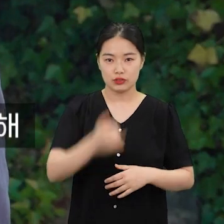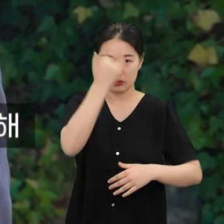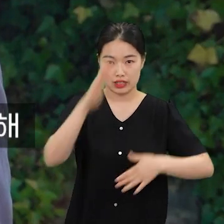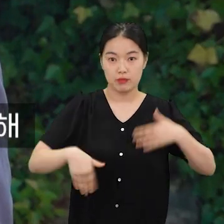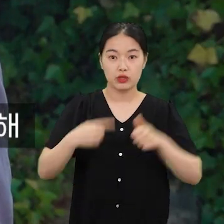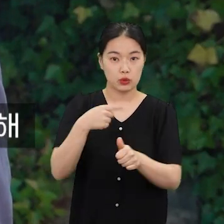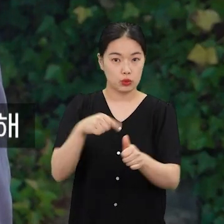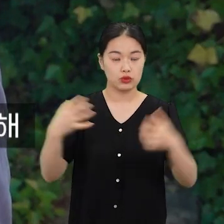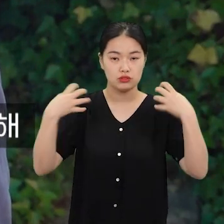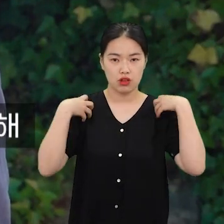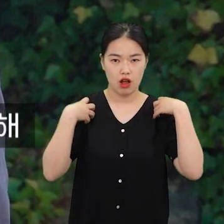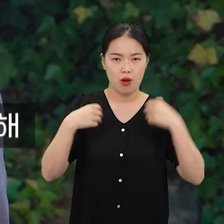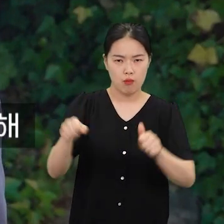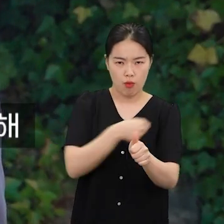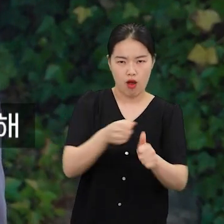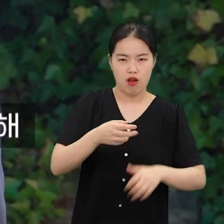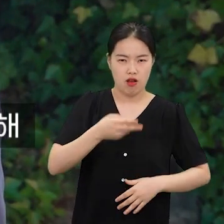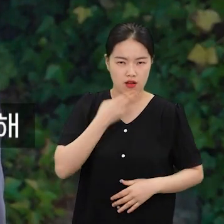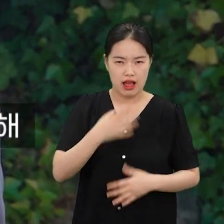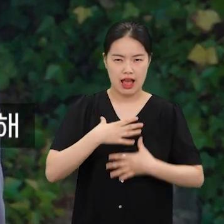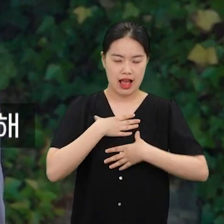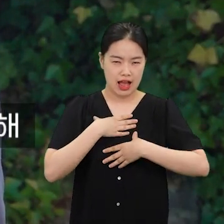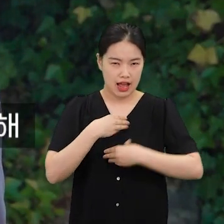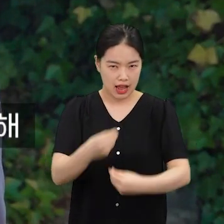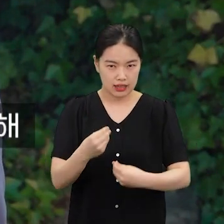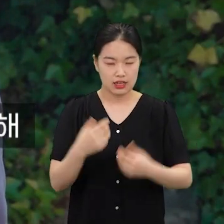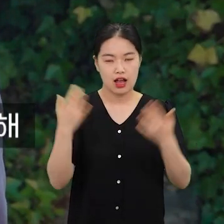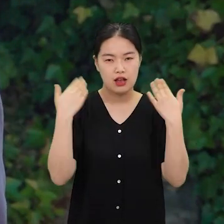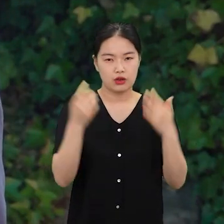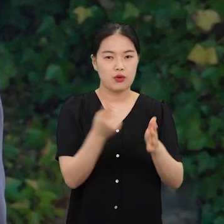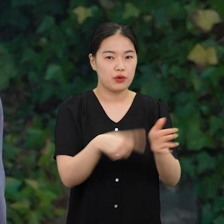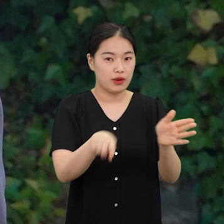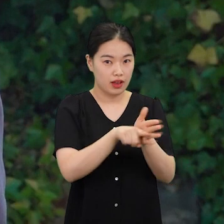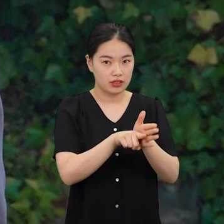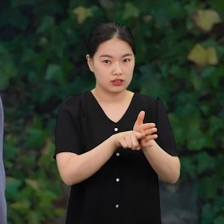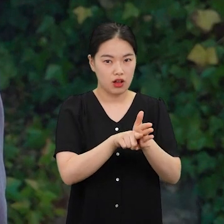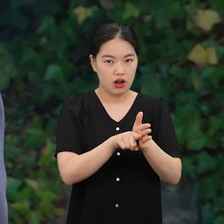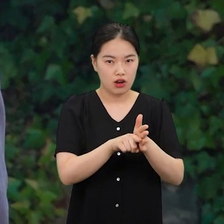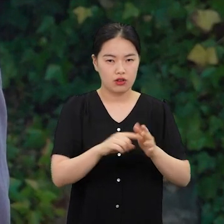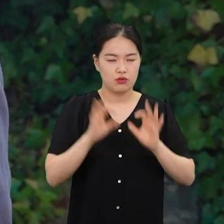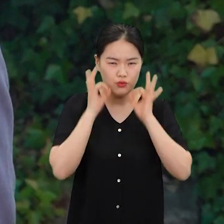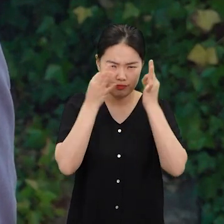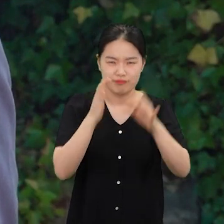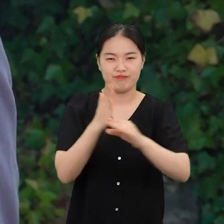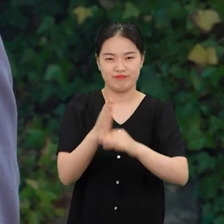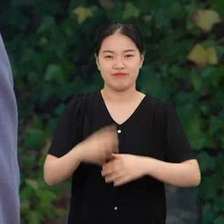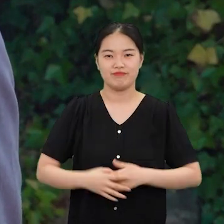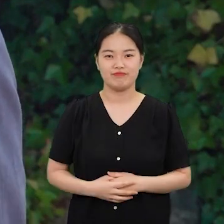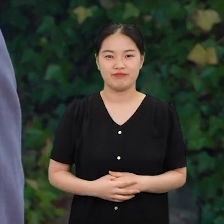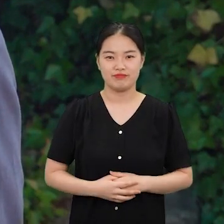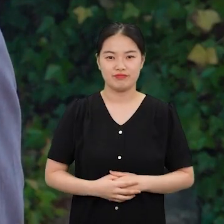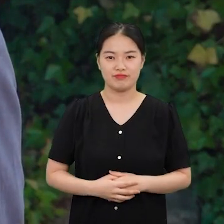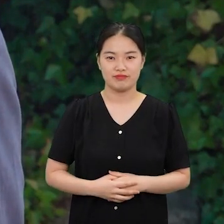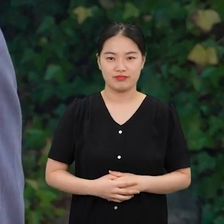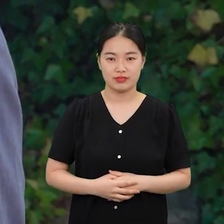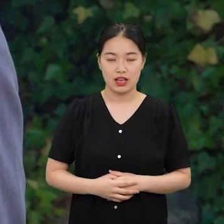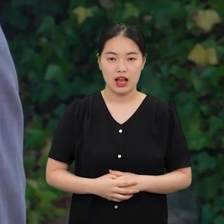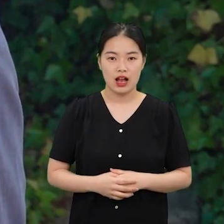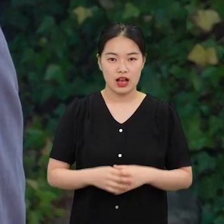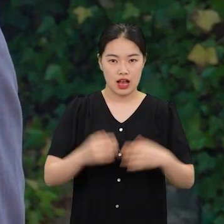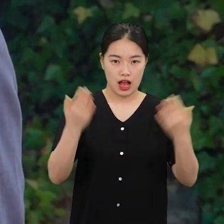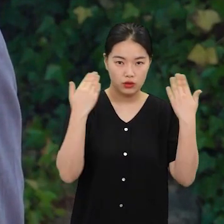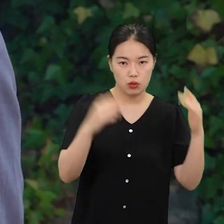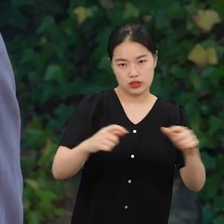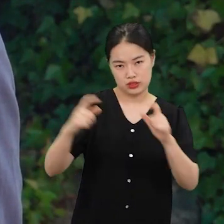충남교육청은 폭력 없는 안전하고 행복한 학교 문화를 조성하기 위해 역점을 기울이고 있습니다. 이렇게 학교와 지역의